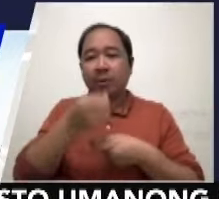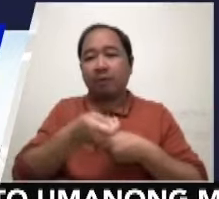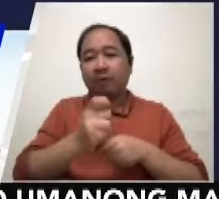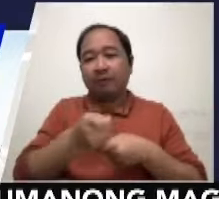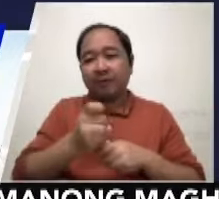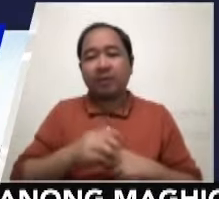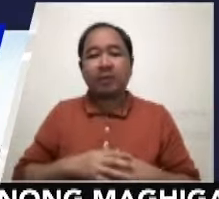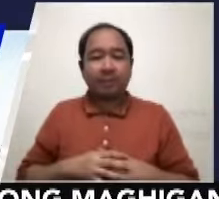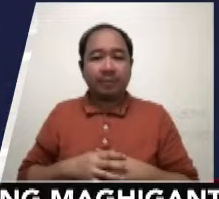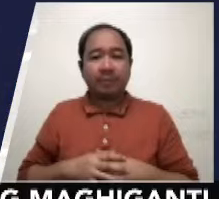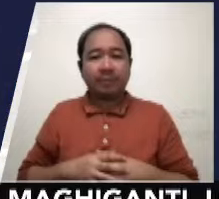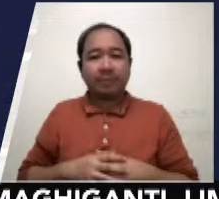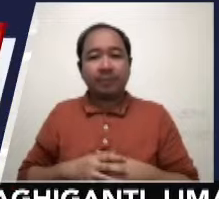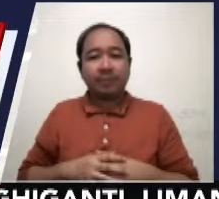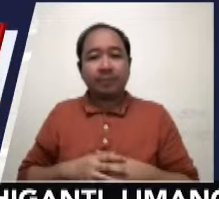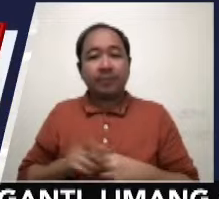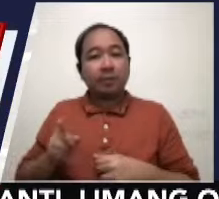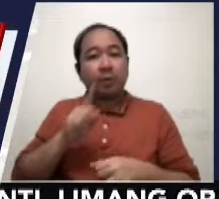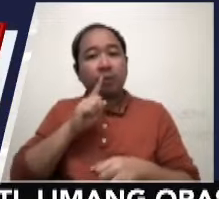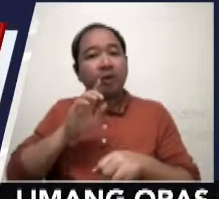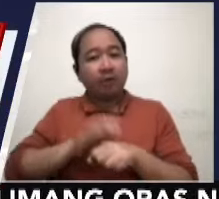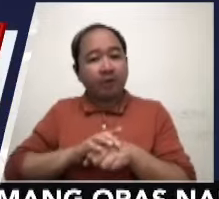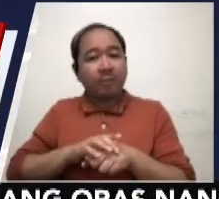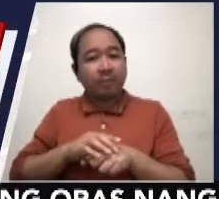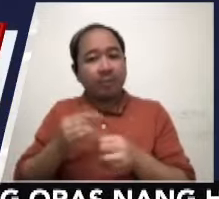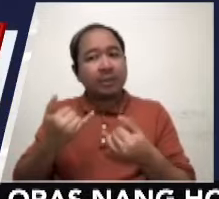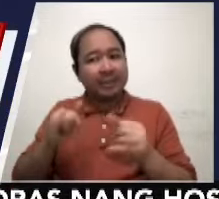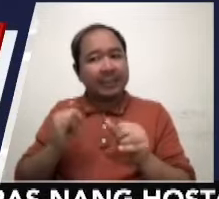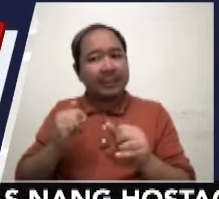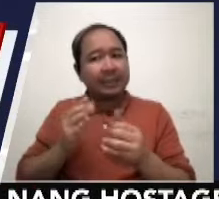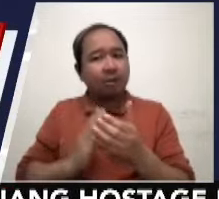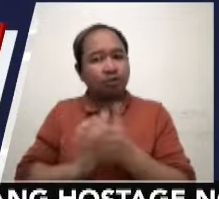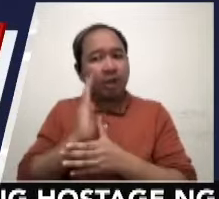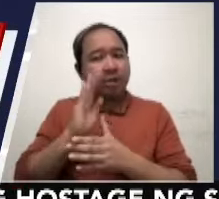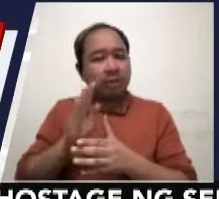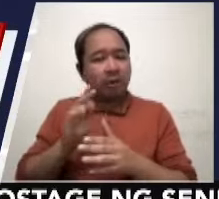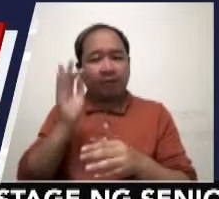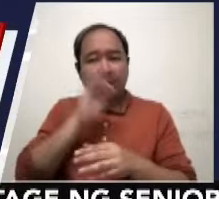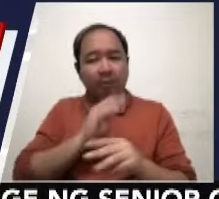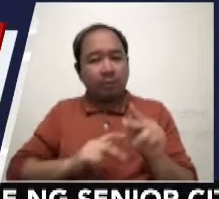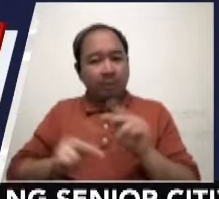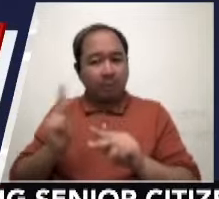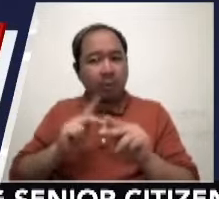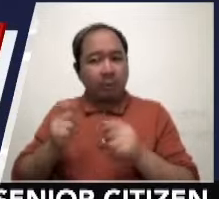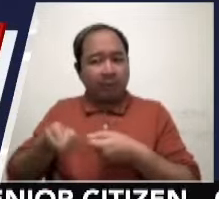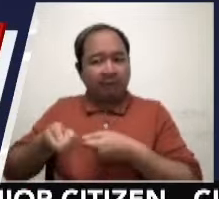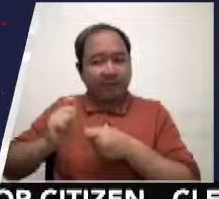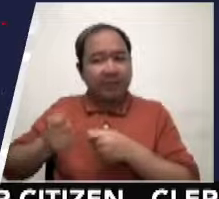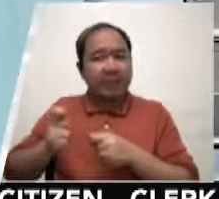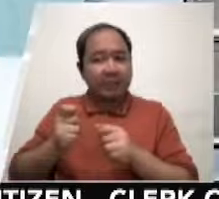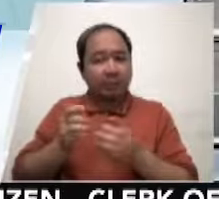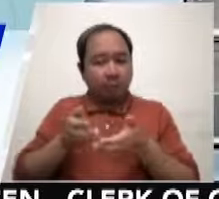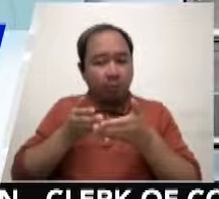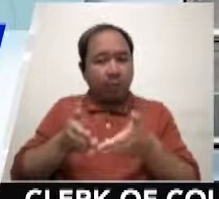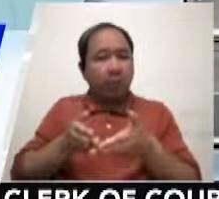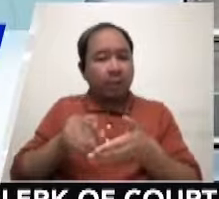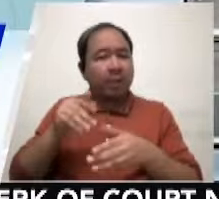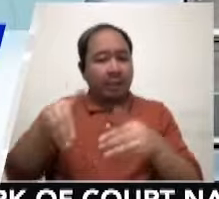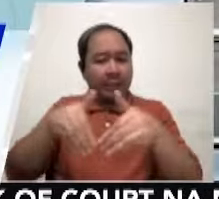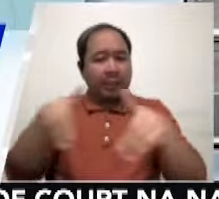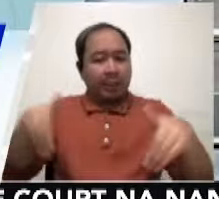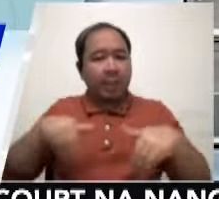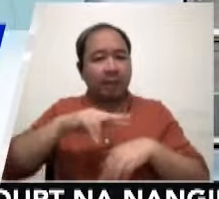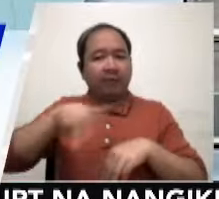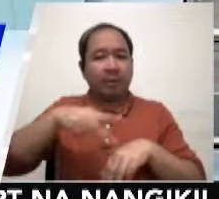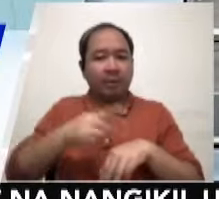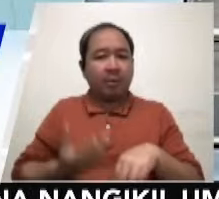we affirm that it is well within the rights of our people to fish or sail within our territorial waters. Palalakasin din daw ng